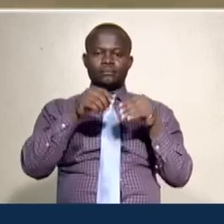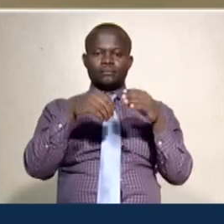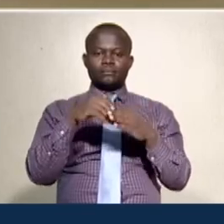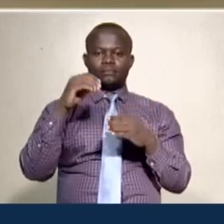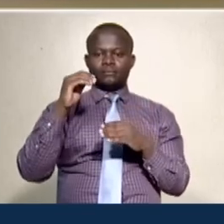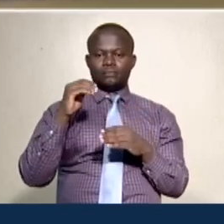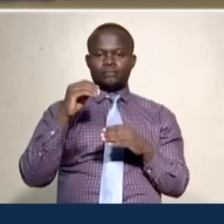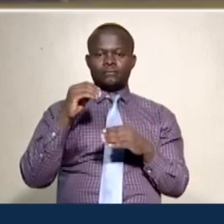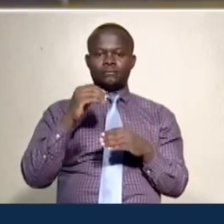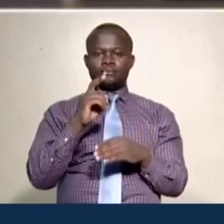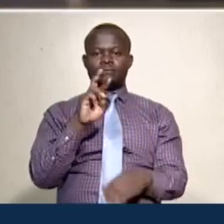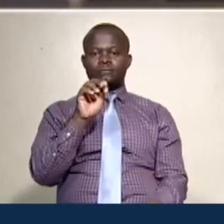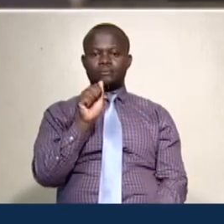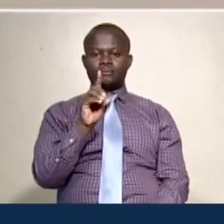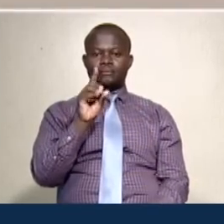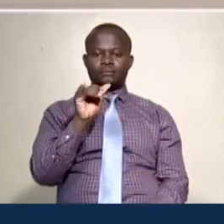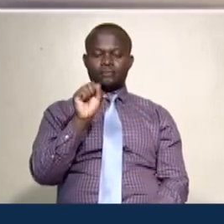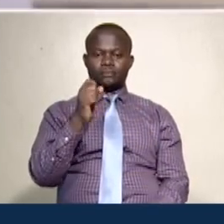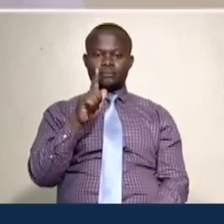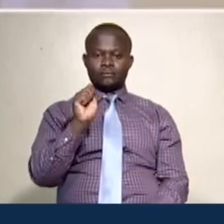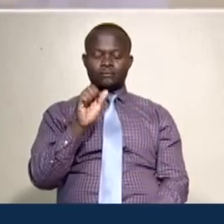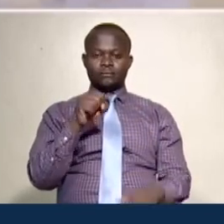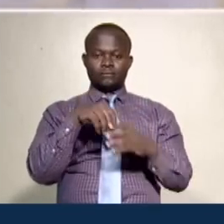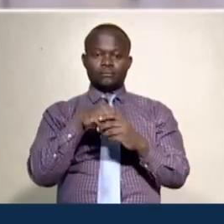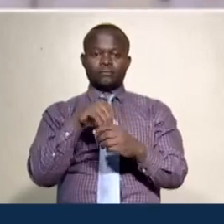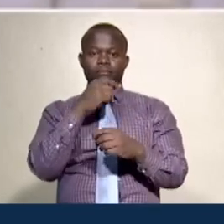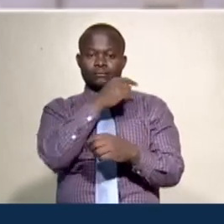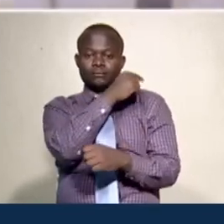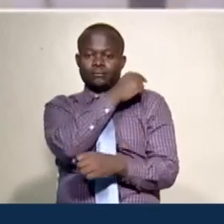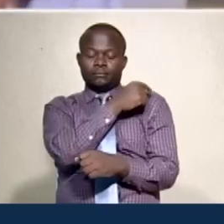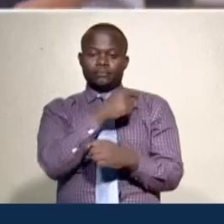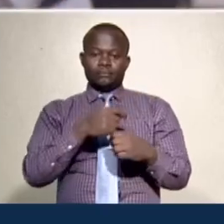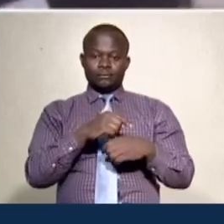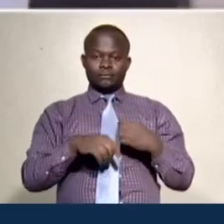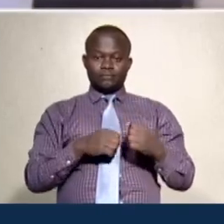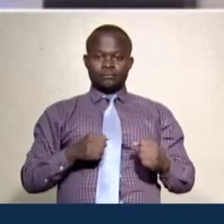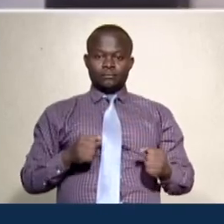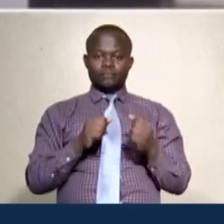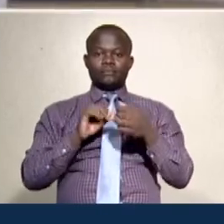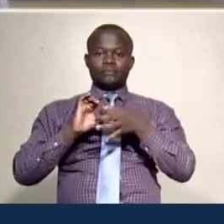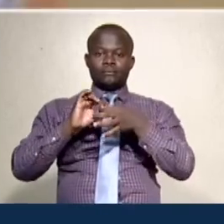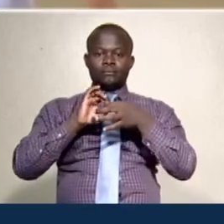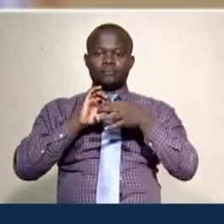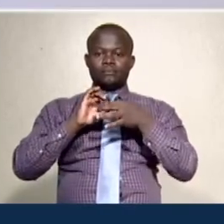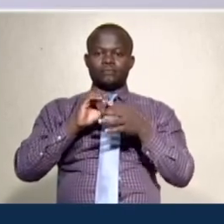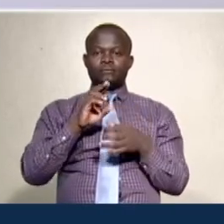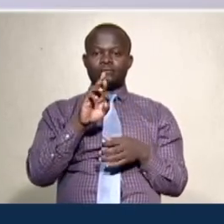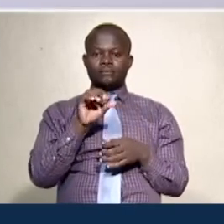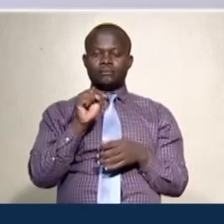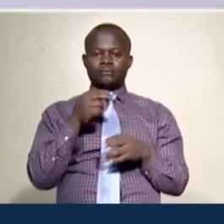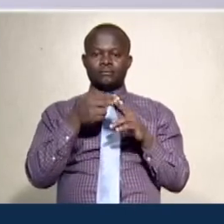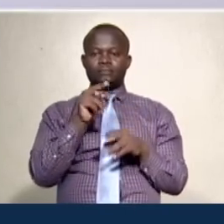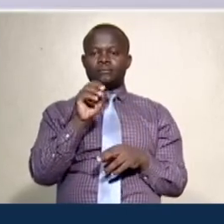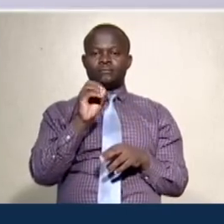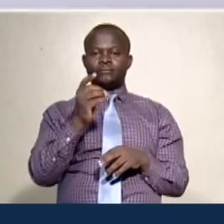Sensei Vladislav Eloyan ndetse ufite daneshano mu mukino wa karate akaba yafatanyaga na mugenzi we n'ubundi umurusiya witwa